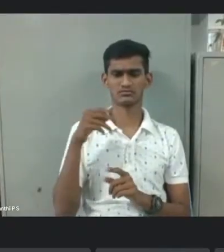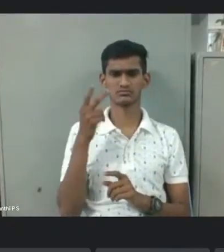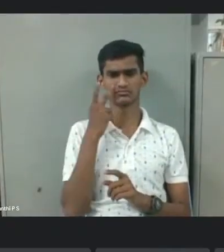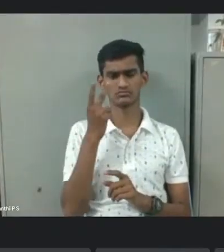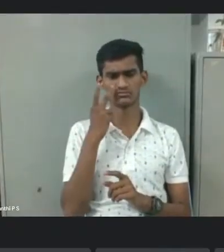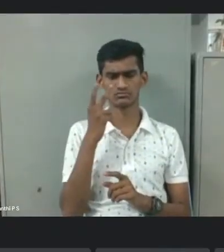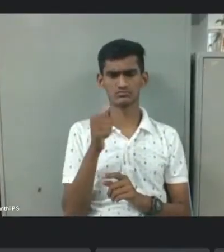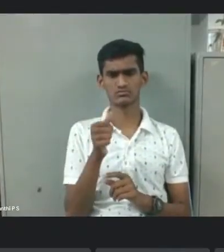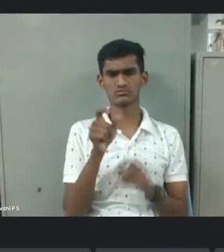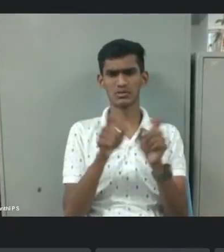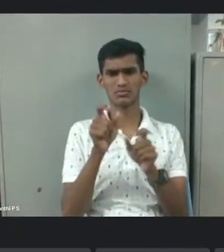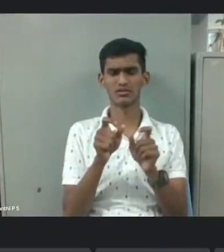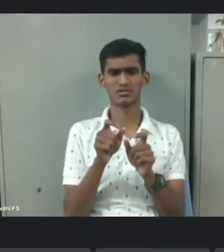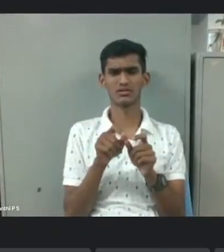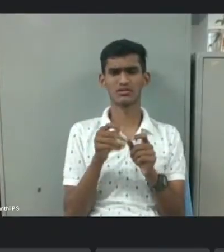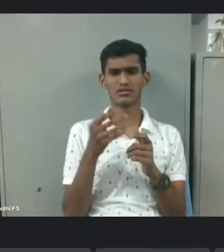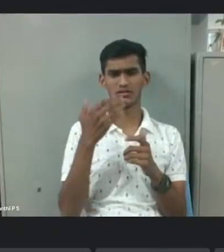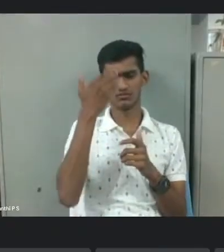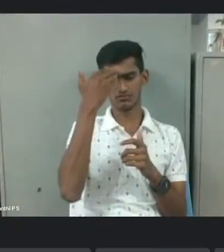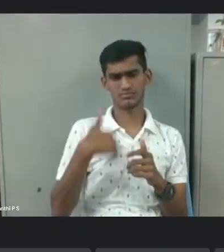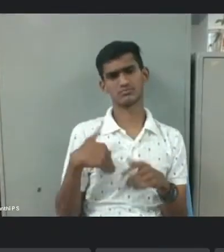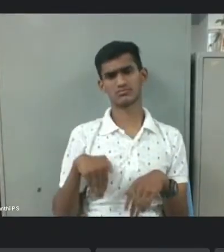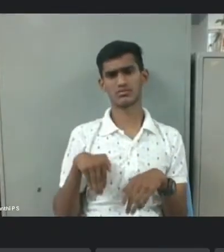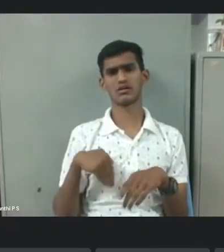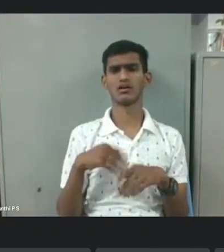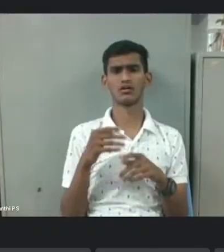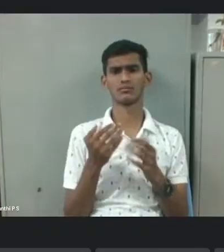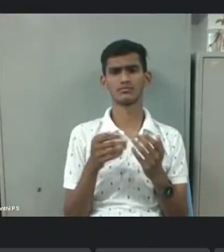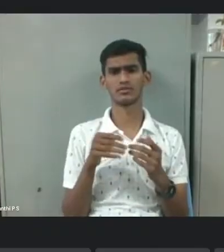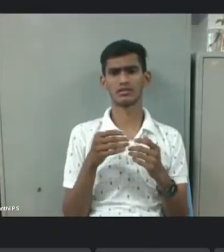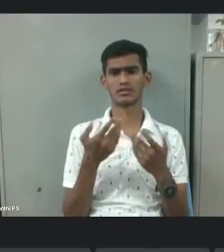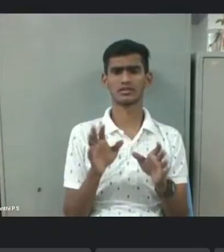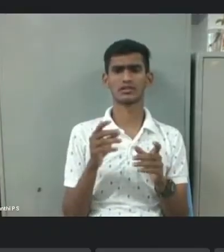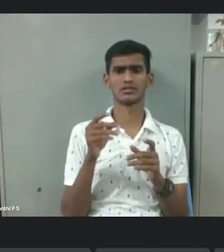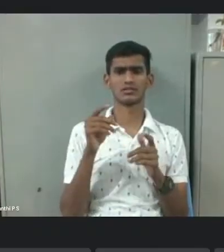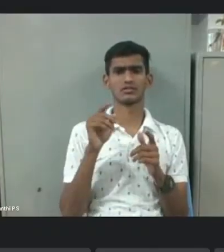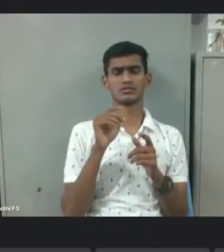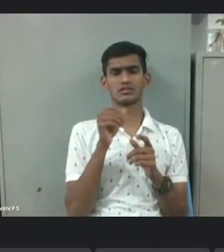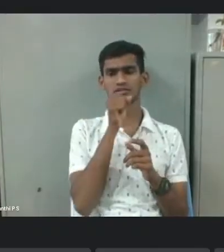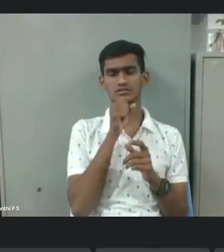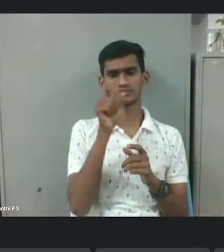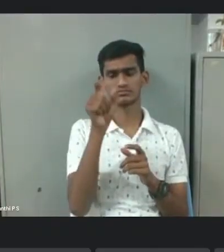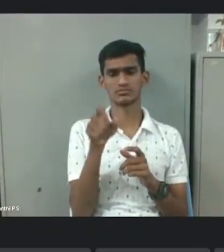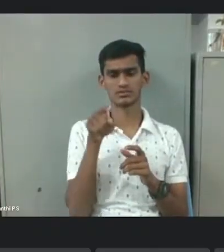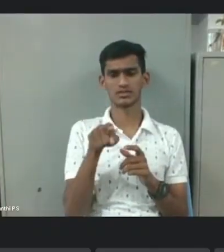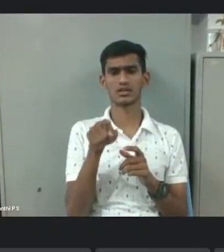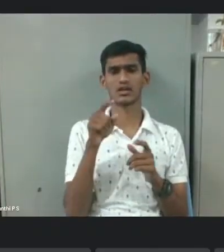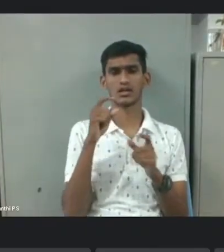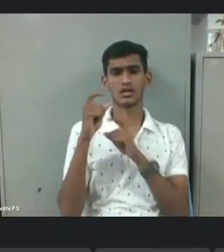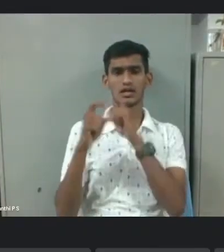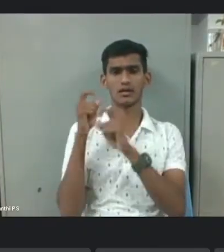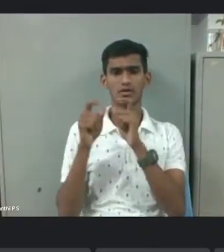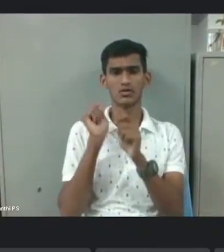കണ്ടുകൊണ്ടിരിക്കുന്നത്. അപ്പോൾ നമുക്ക് ഒരു 45 വയസ്സുള്ള ഒരു കമ്പനിയിൽ ജോലി ചെയ്യുന്ന ഒരാൾക്കാണ് സ്ട്രോക്ക് വന്ന് ഒരു